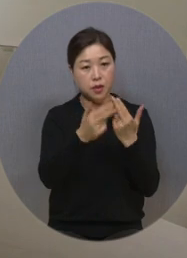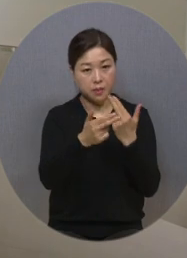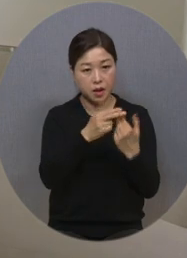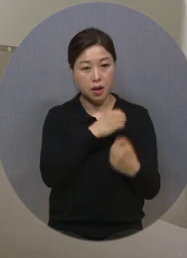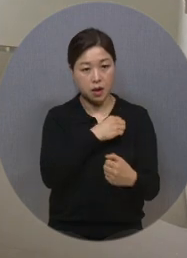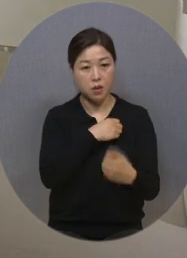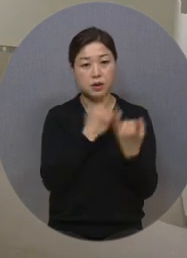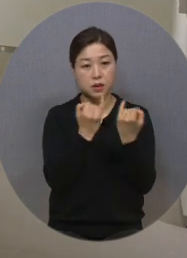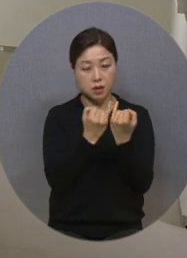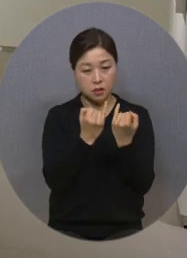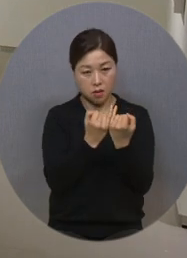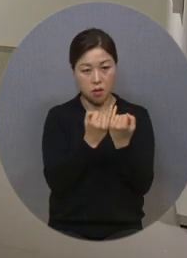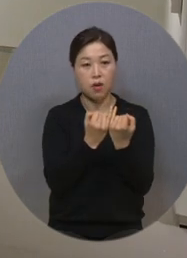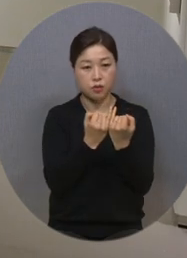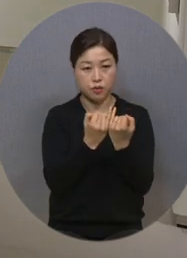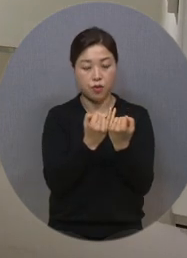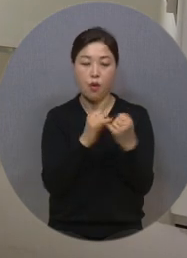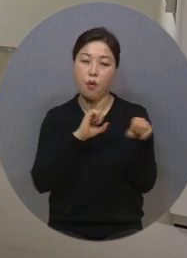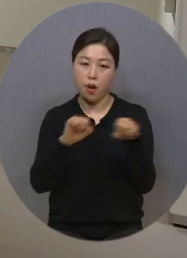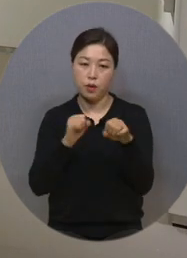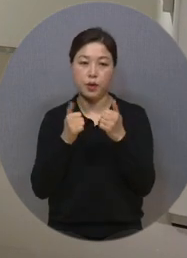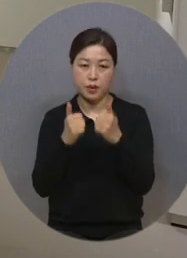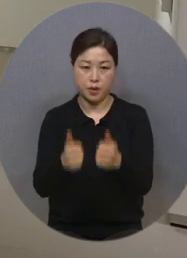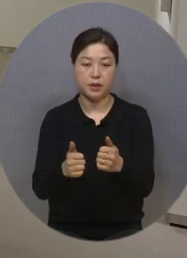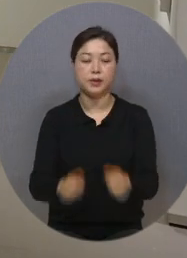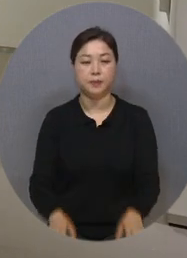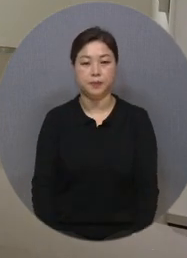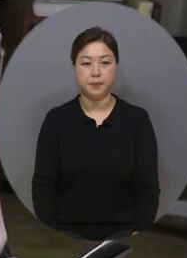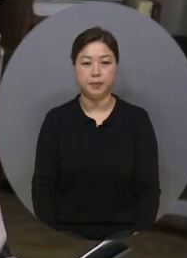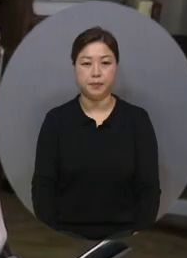전남여성작가회 회원으로 활발한 활동을 하고 있습니다.